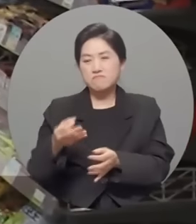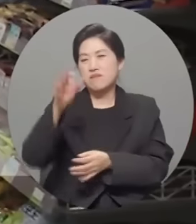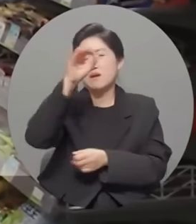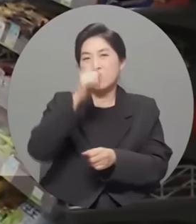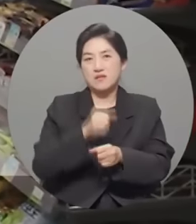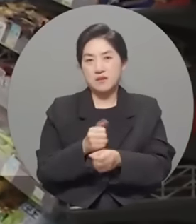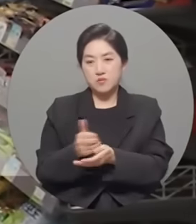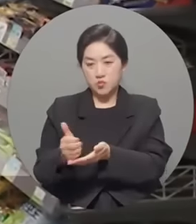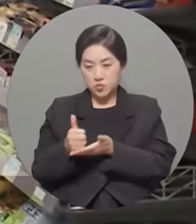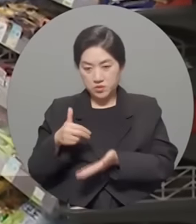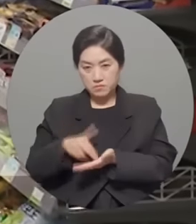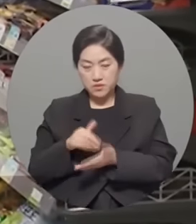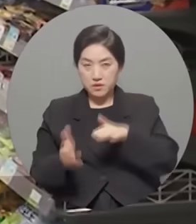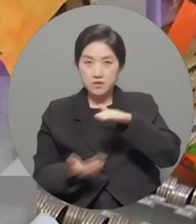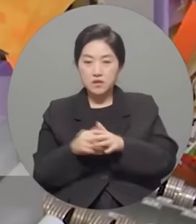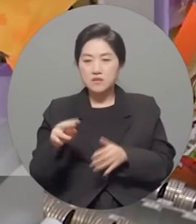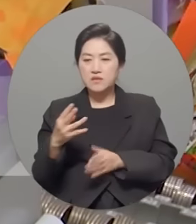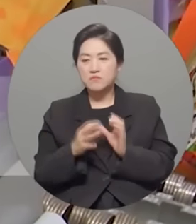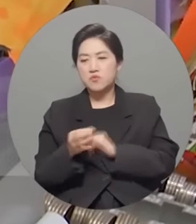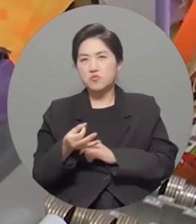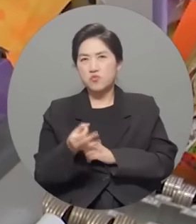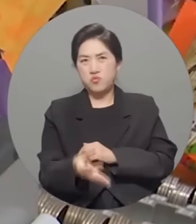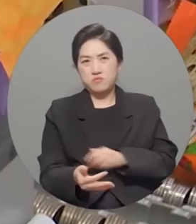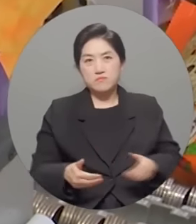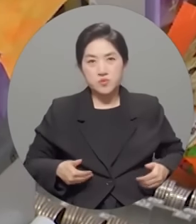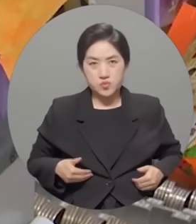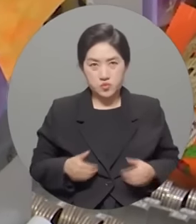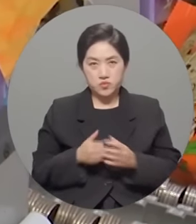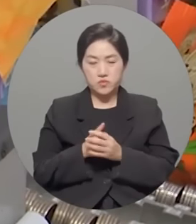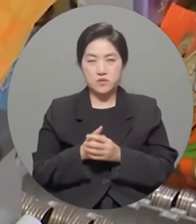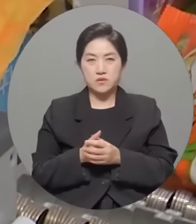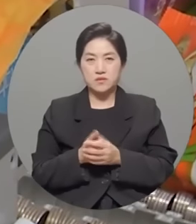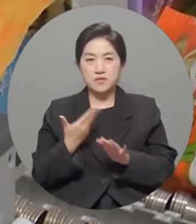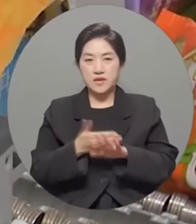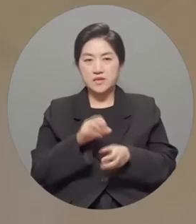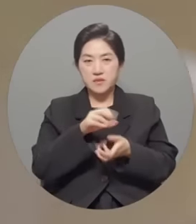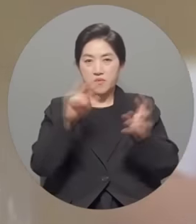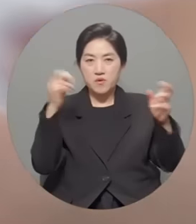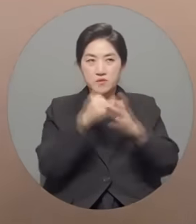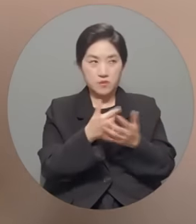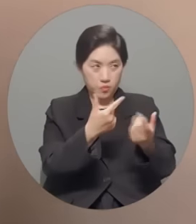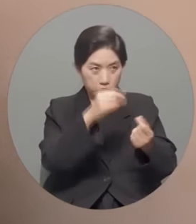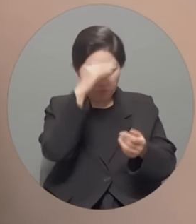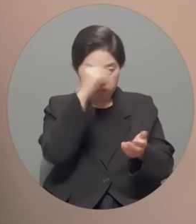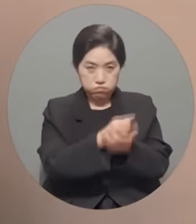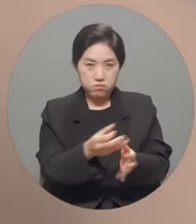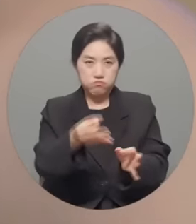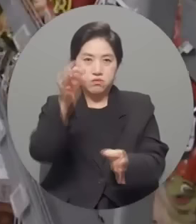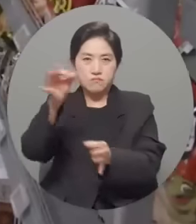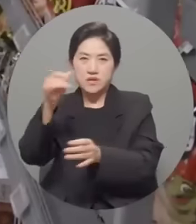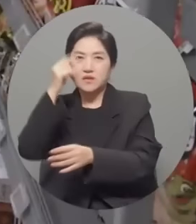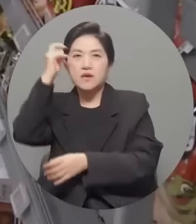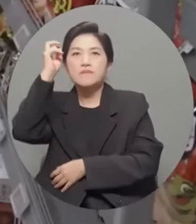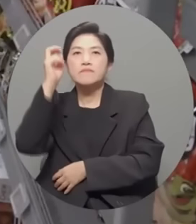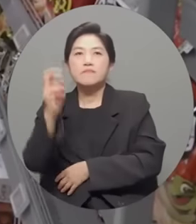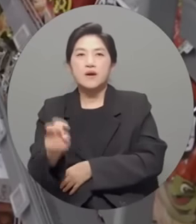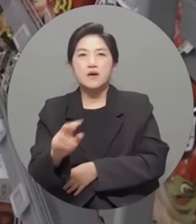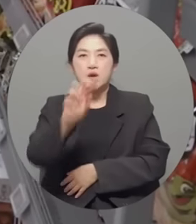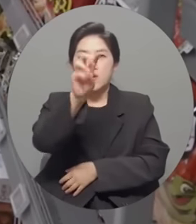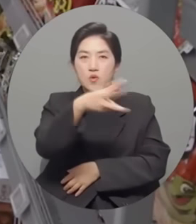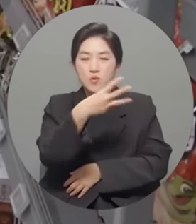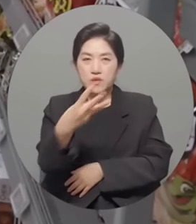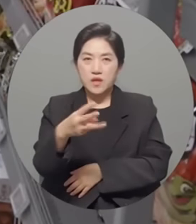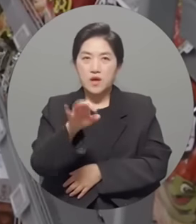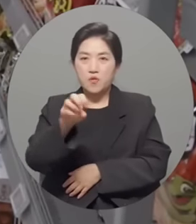고객들은 최대 400원을 더 부담해야 합니다. 다른 택배사들도 곧 비용을 올릴 것으로 보입니다. 롯데